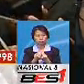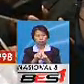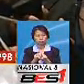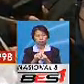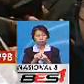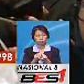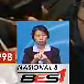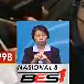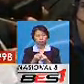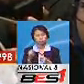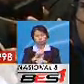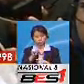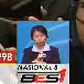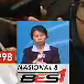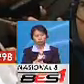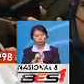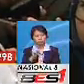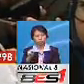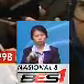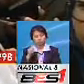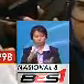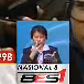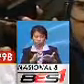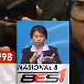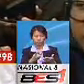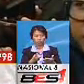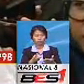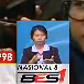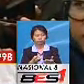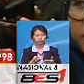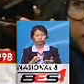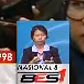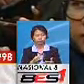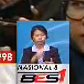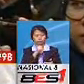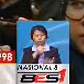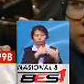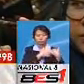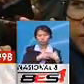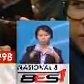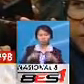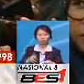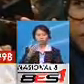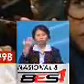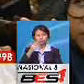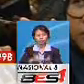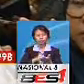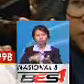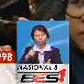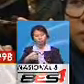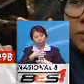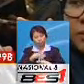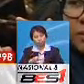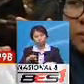jumlah penggunanya kita harus lihat kerana nanti membebankan rakyat biasalah yang kadangkala mereka minat untuk